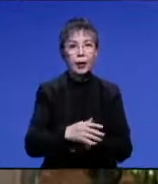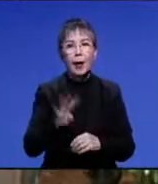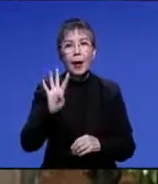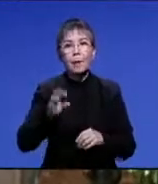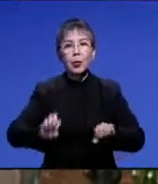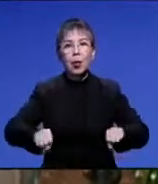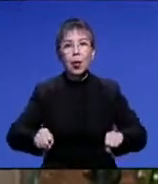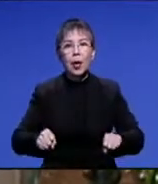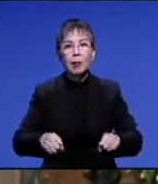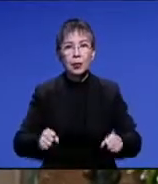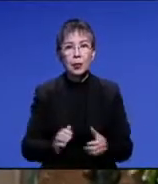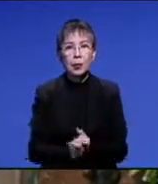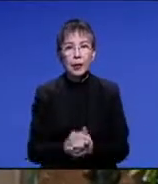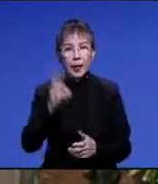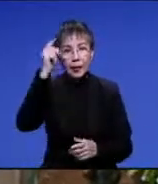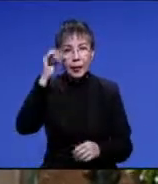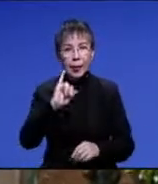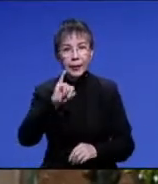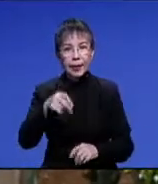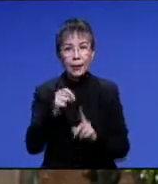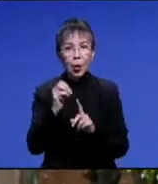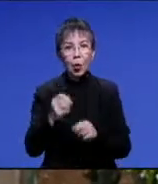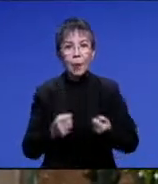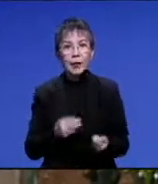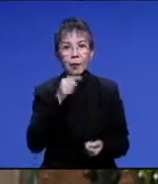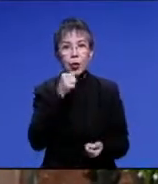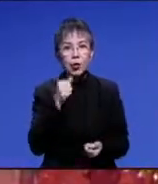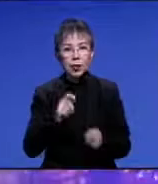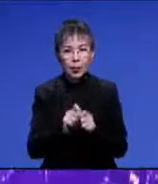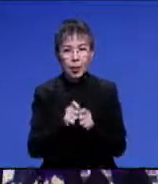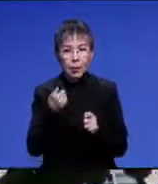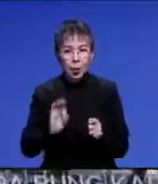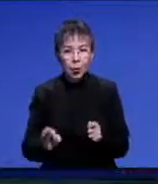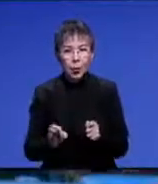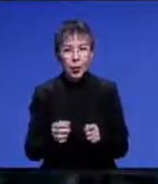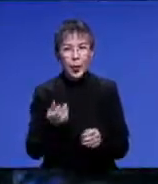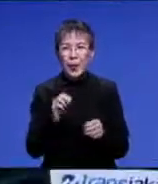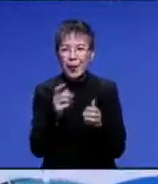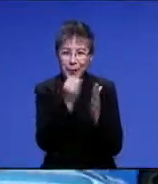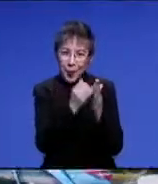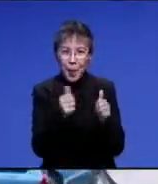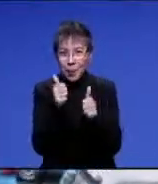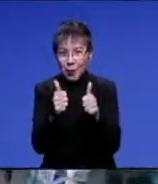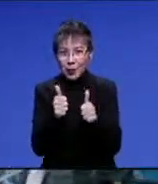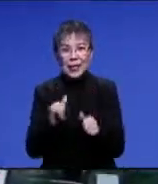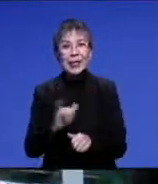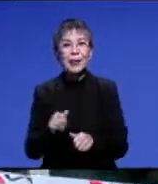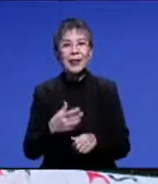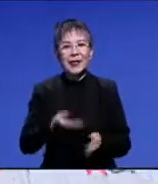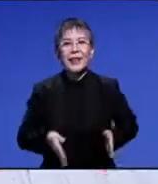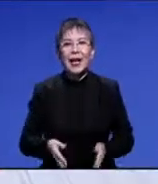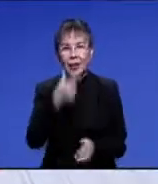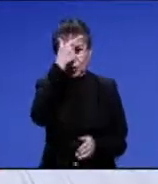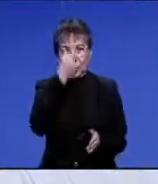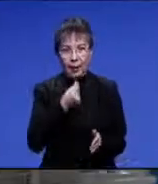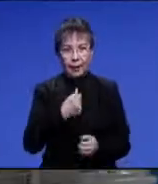pengendara. Rencananya JPO Pasar Minggu akan dibangun kembali dengan konsep artistik seperti JPO di Jalan Jenderal Sudirman. Sama